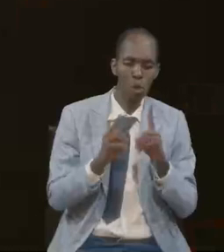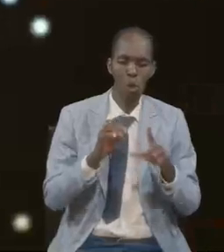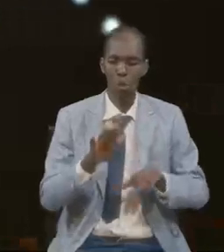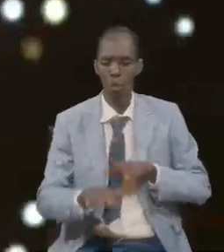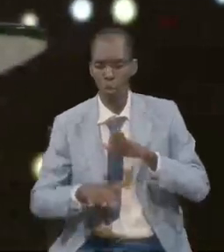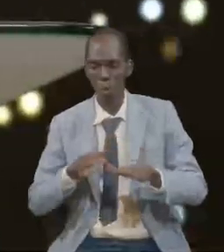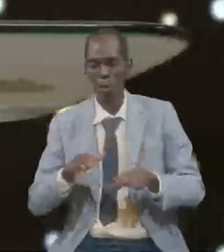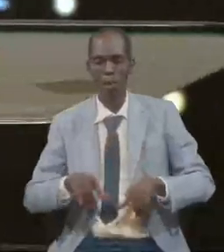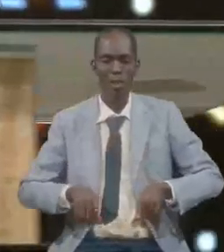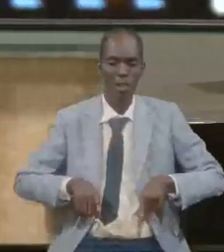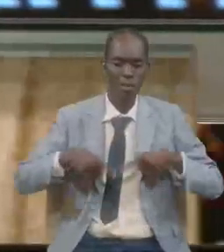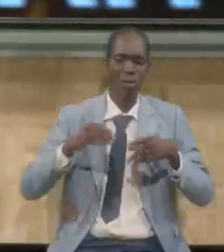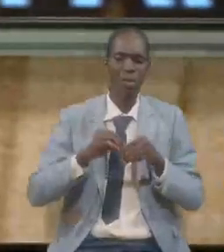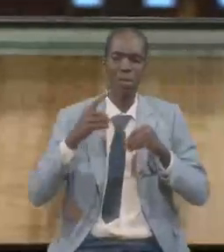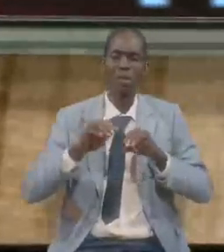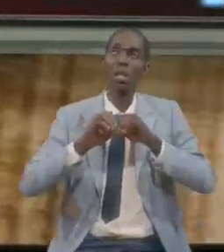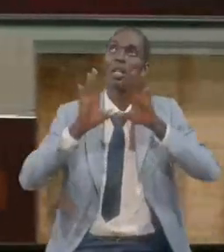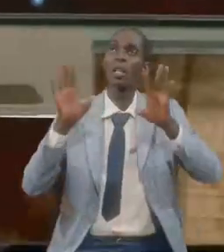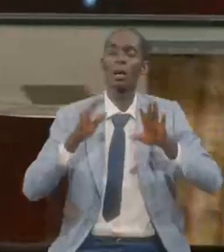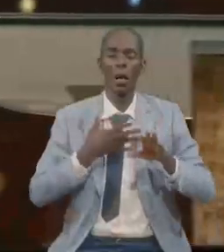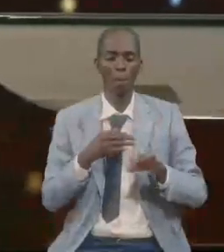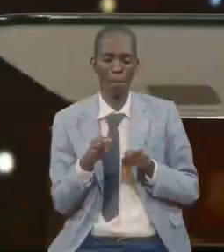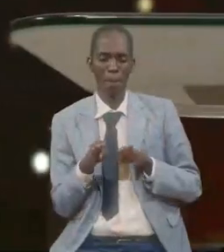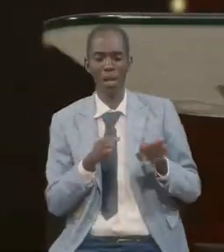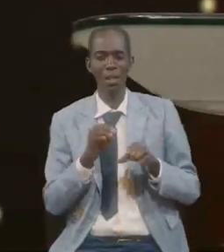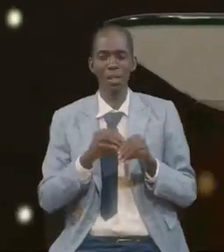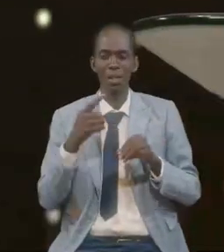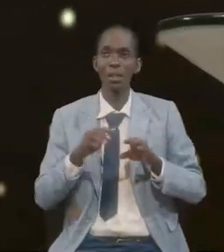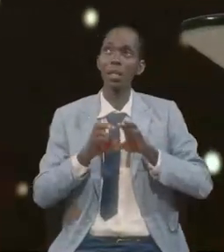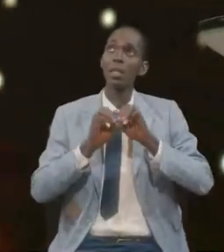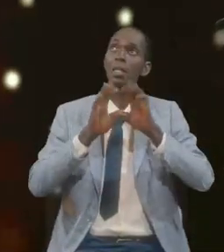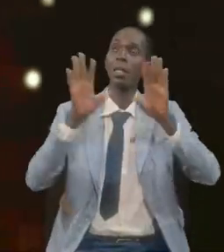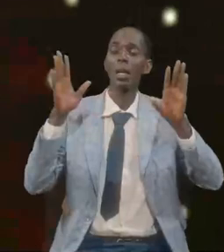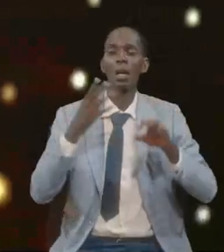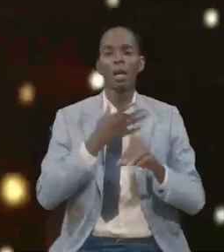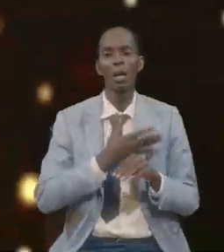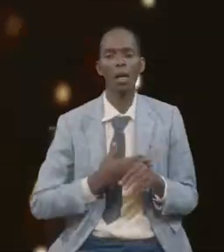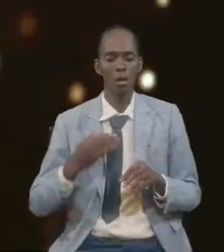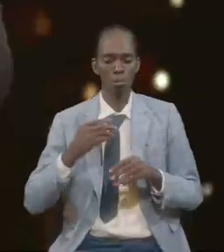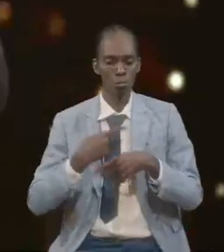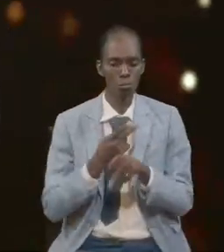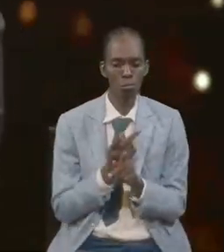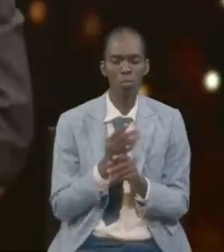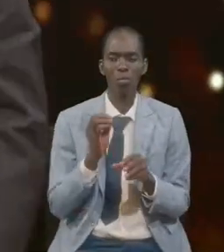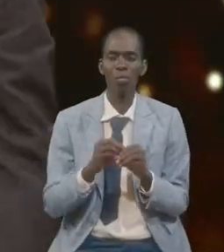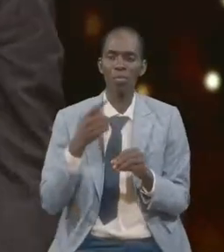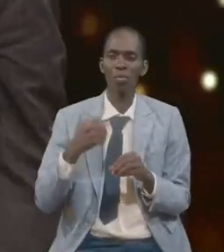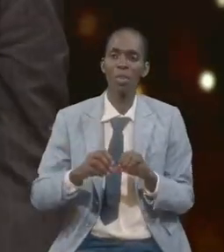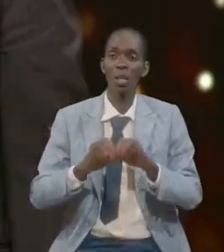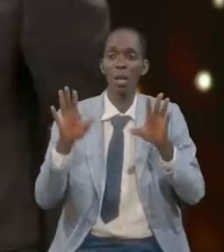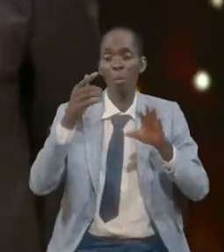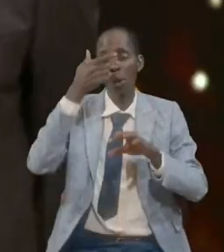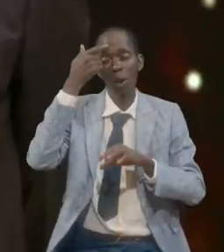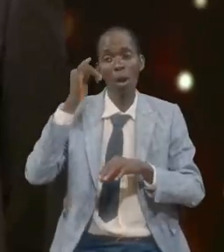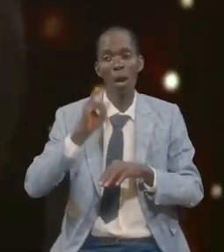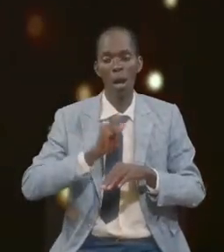je vis dans la lumière, je me comporte dans la lumière, je produis dans la lumière parce que